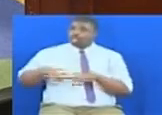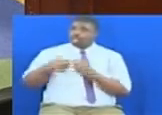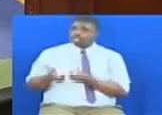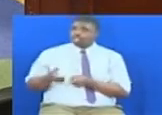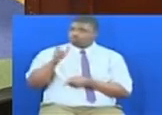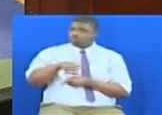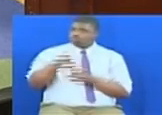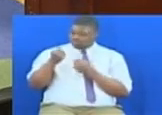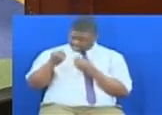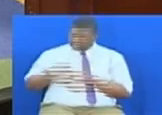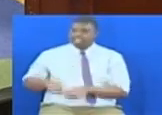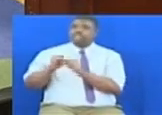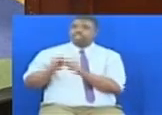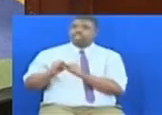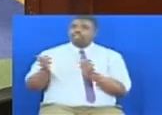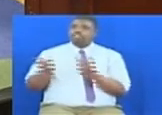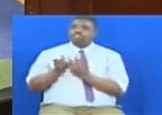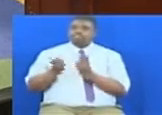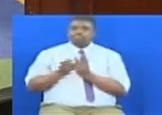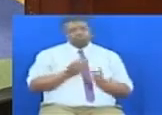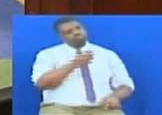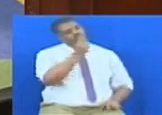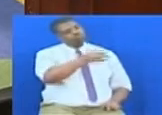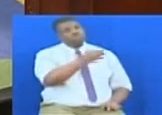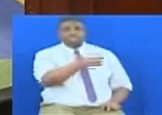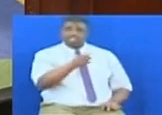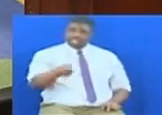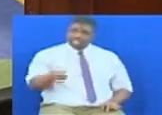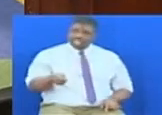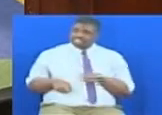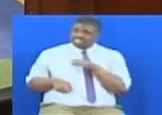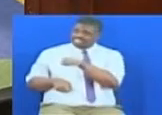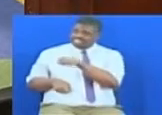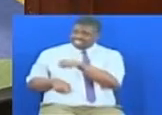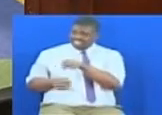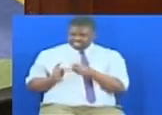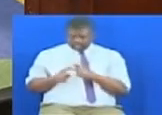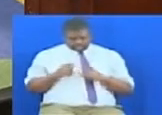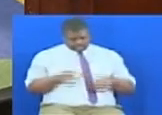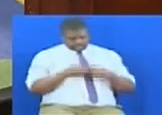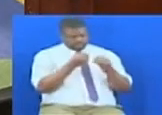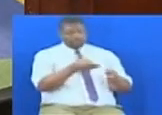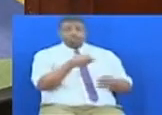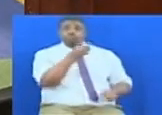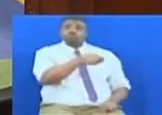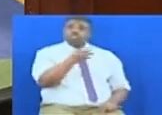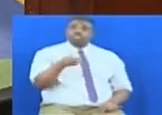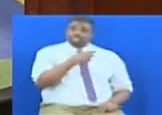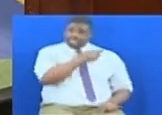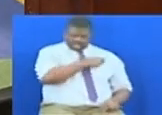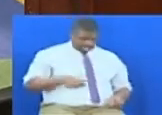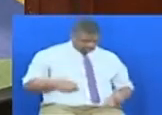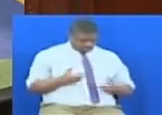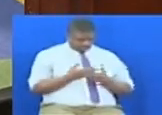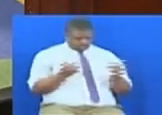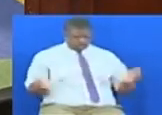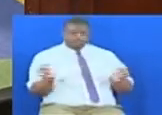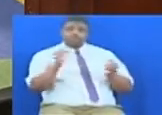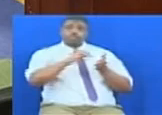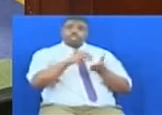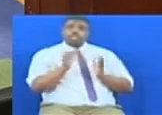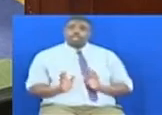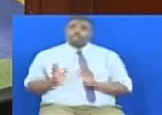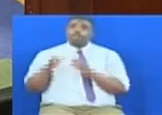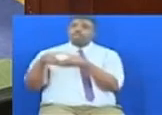wanaotekeleza, wanastahili nao kupongezwa, na pongezi hizi zinampa pongezi rais, kwa sababu aliyoweka kwenye